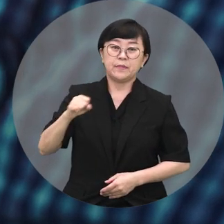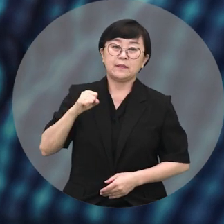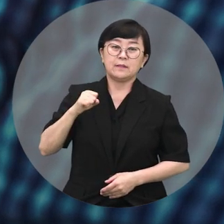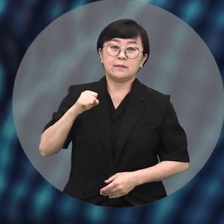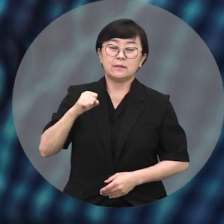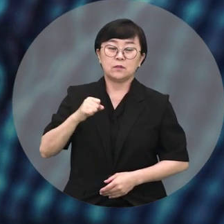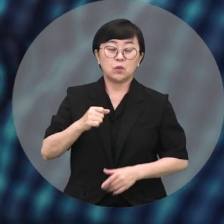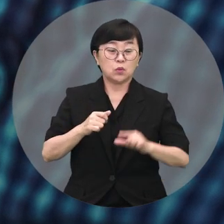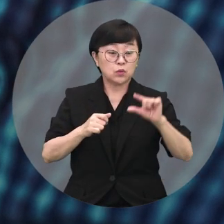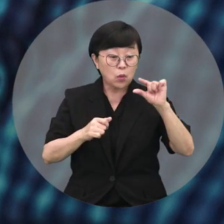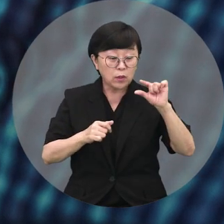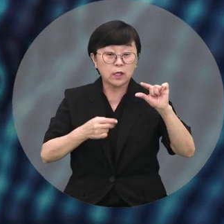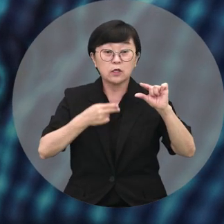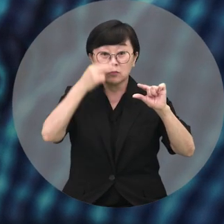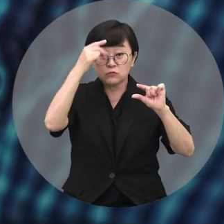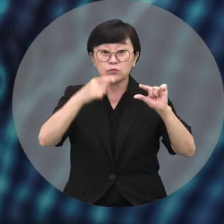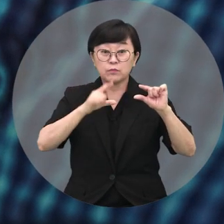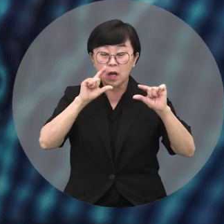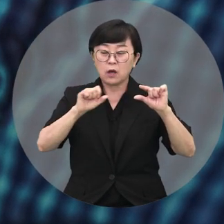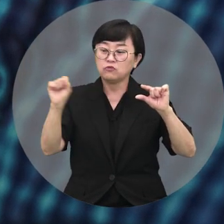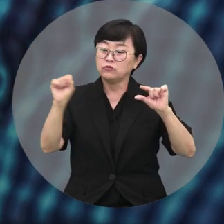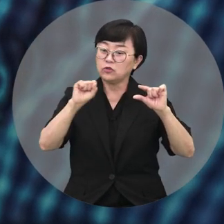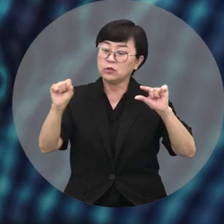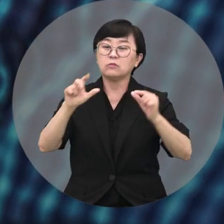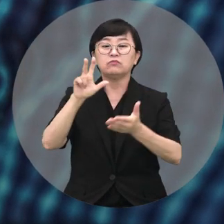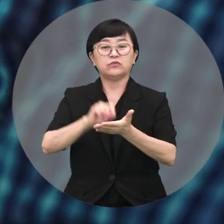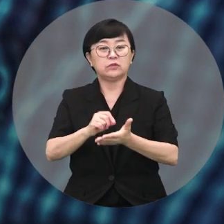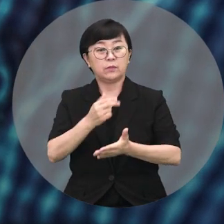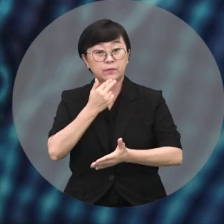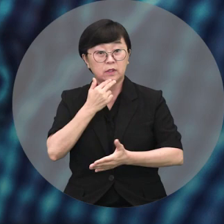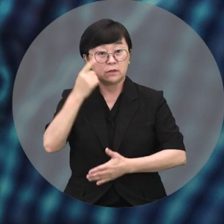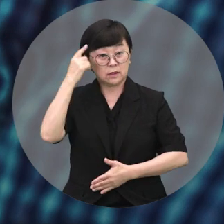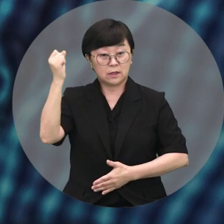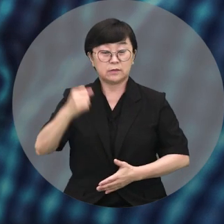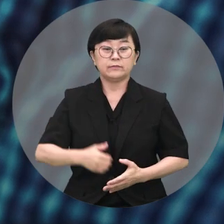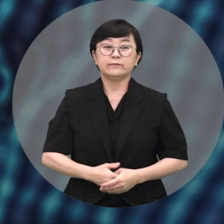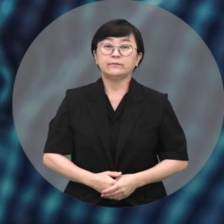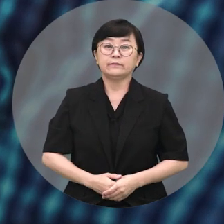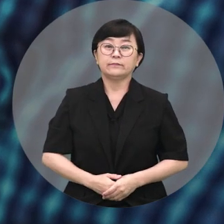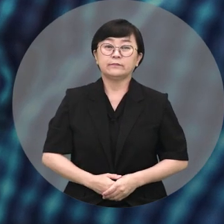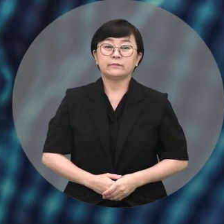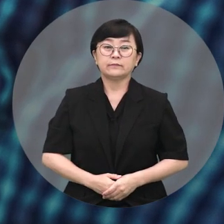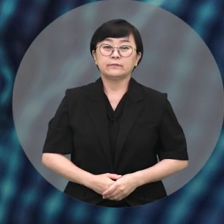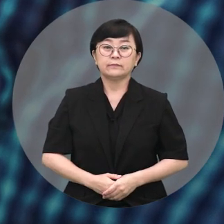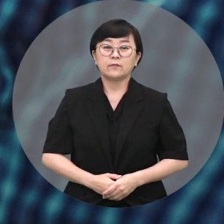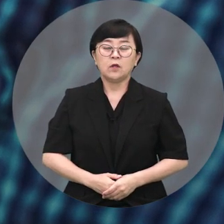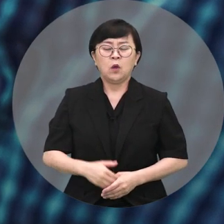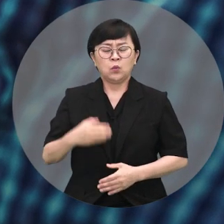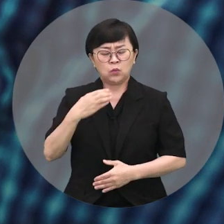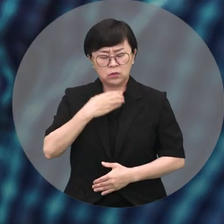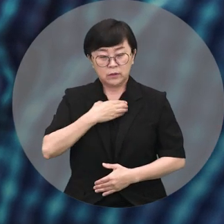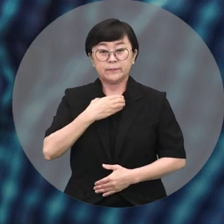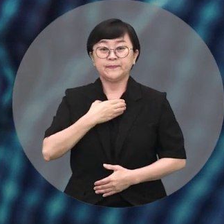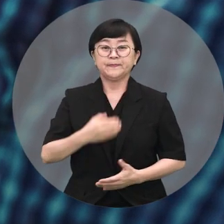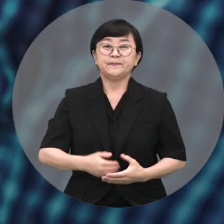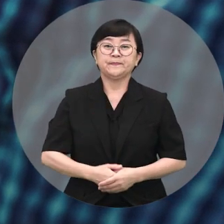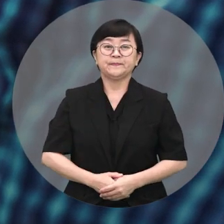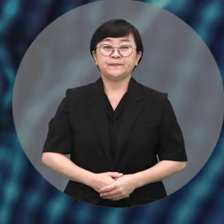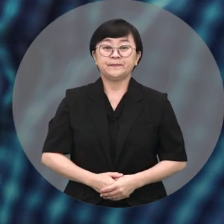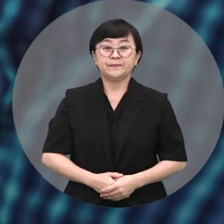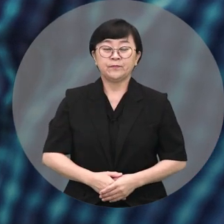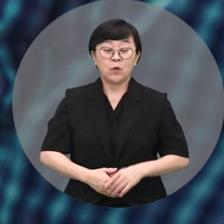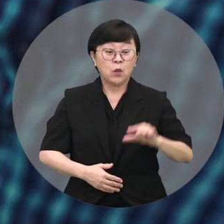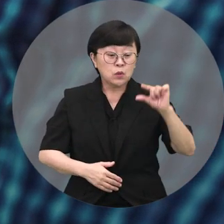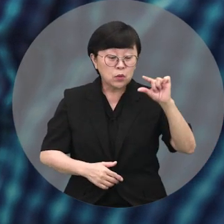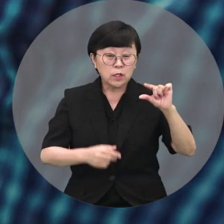때문에 소량의 음주는 운전에 전혀 영향을 끼치지 않는다라는 신념이 있습니다. 아주 위험한 신념이죠.